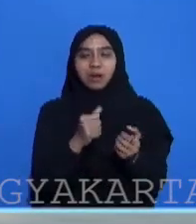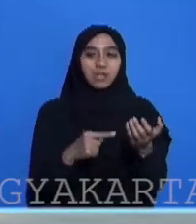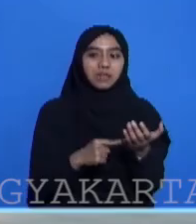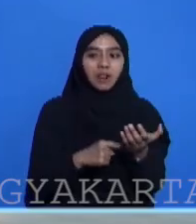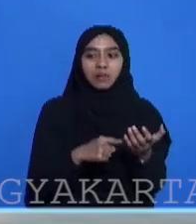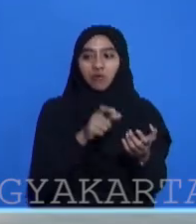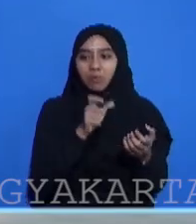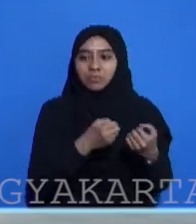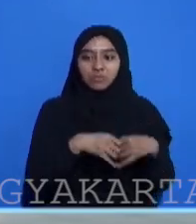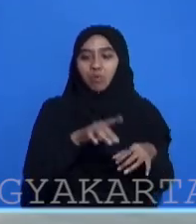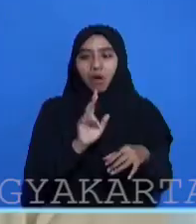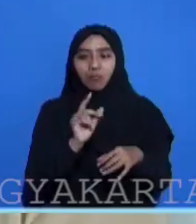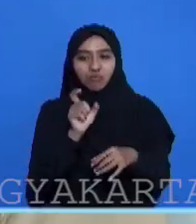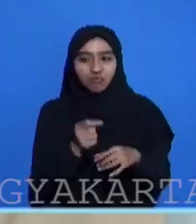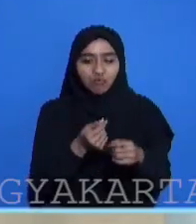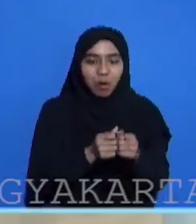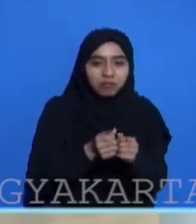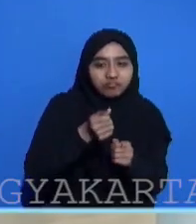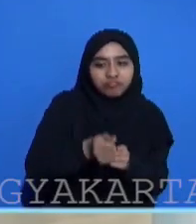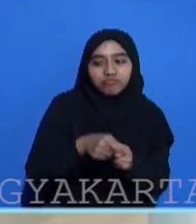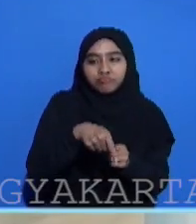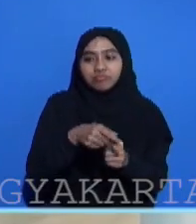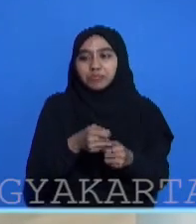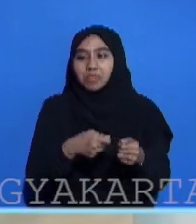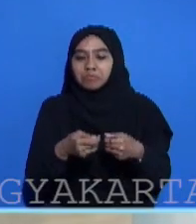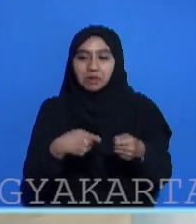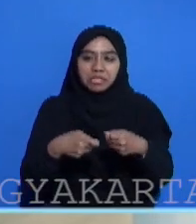pedagang tidak perlu menyediakan uang kembalian sebagaimana jika bertransaksi dengan uang cash.